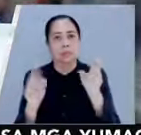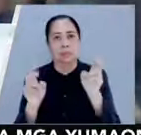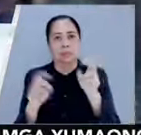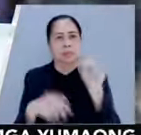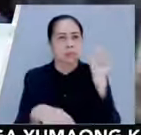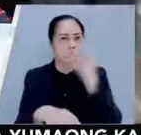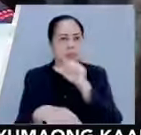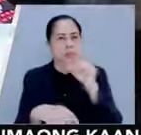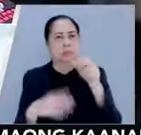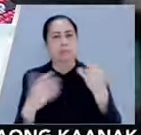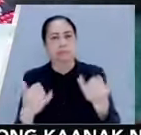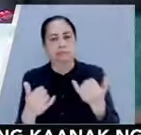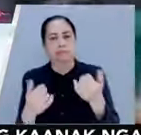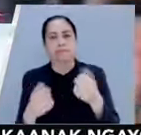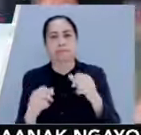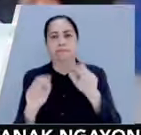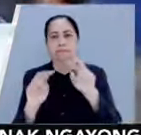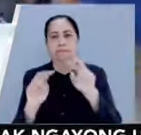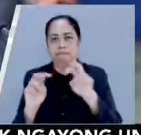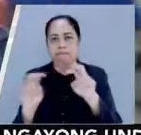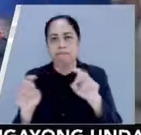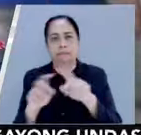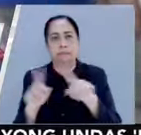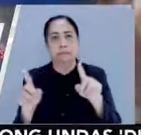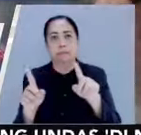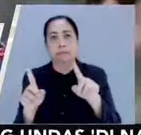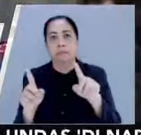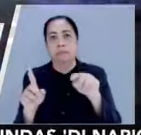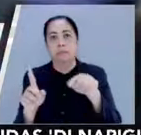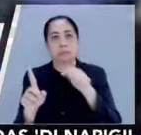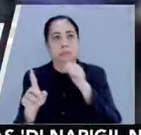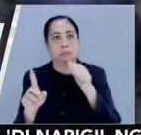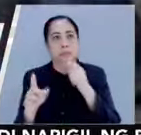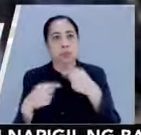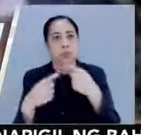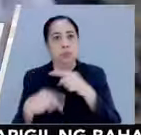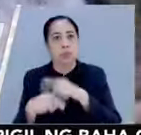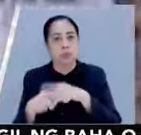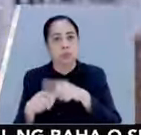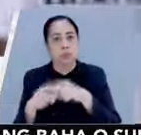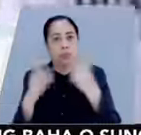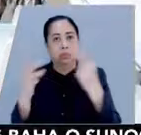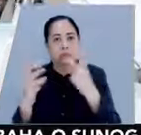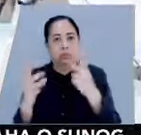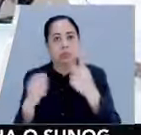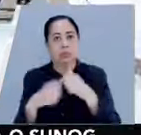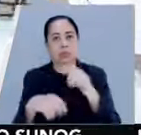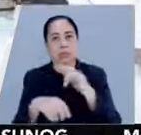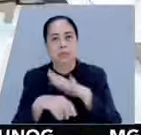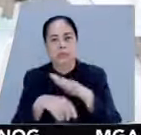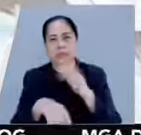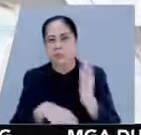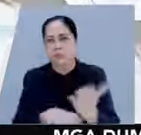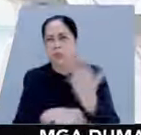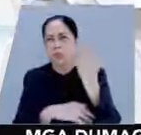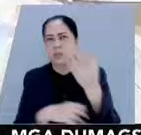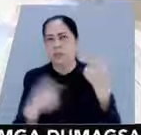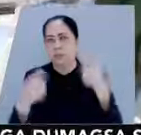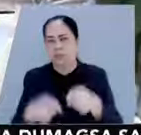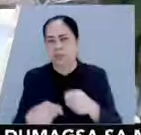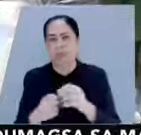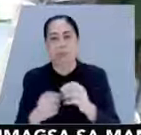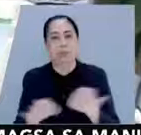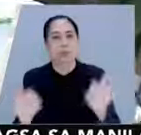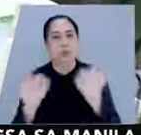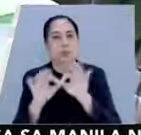ngayon iniimbestigahan na. Pero hindi nangyari ito sa oras ng dalaw. Nagyari ito ng madaling araw eh. Lalong mahalaga ang seguridad,